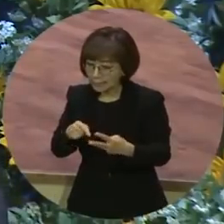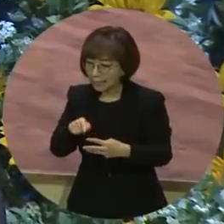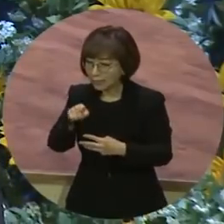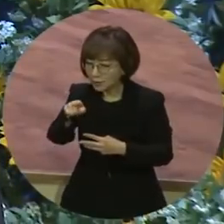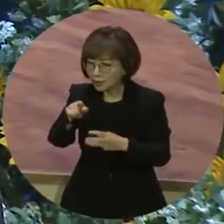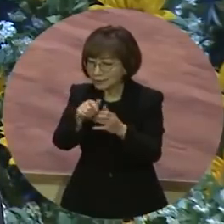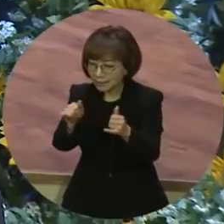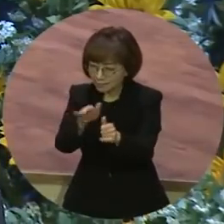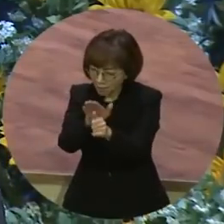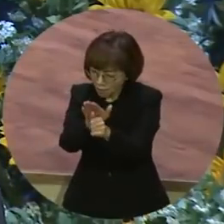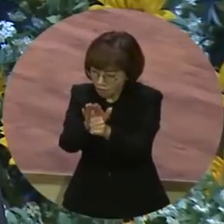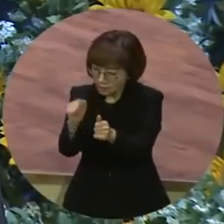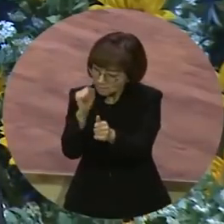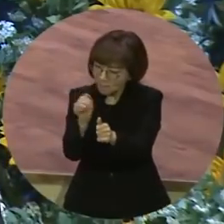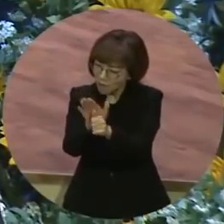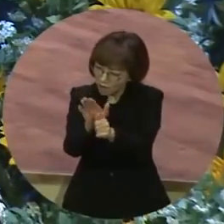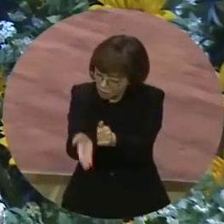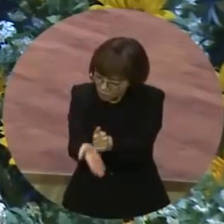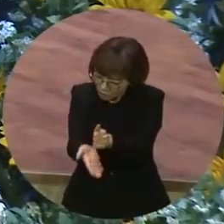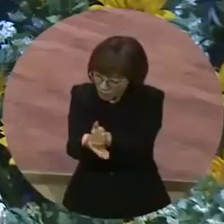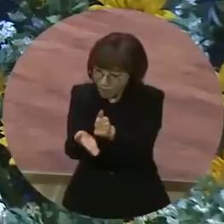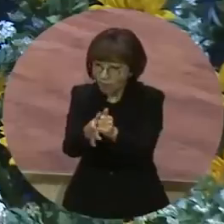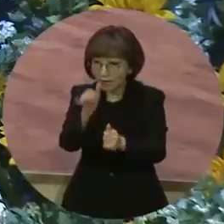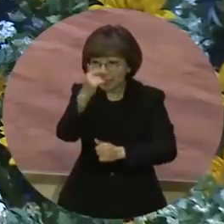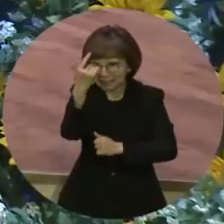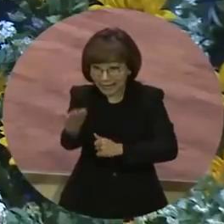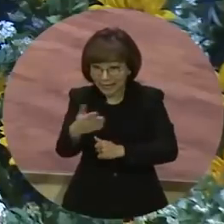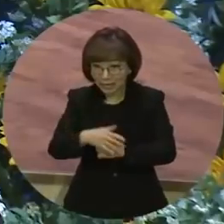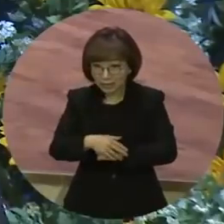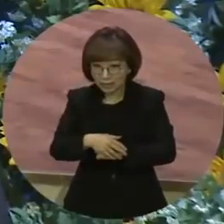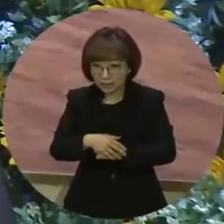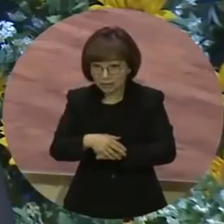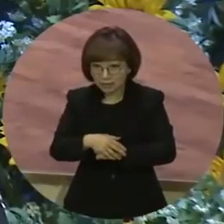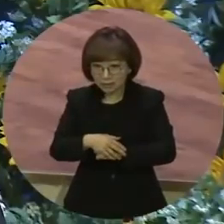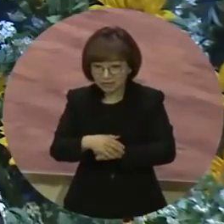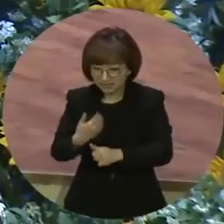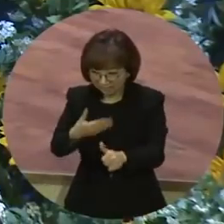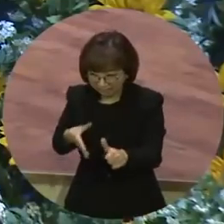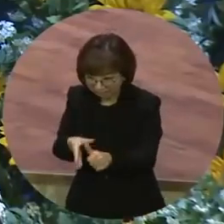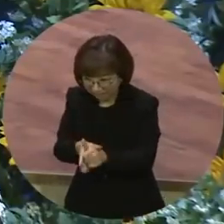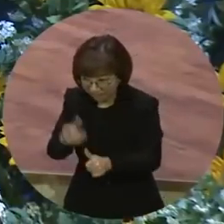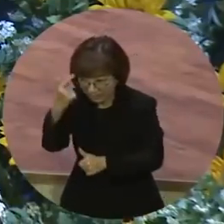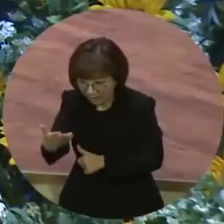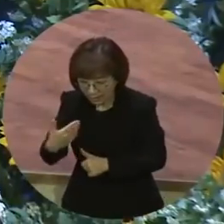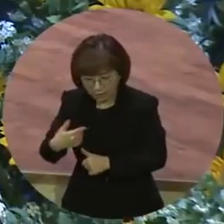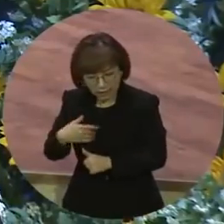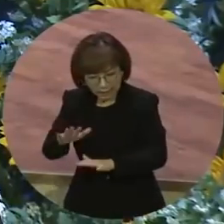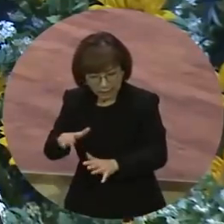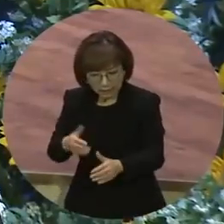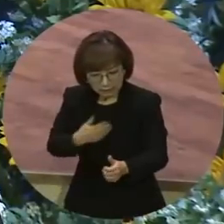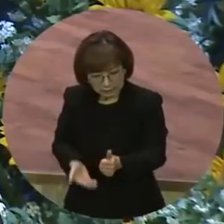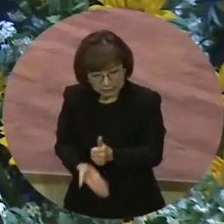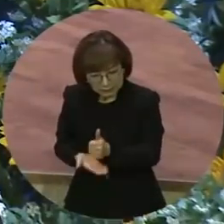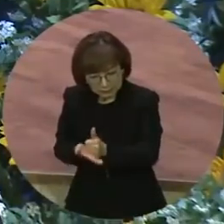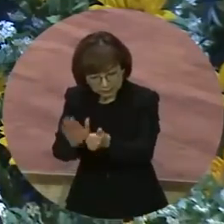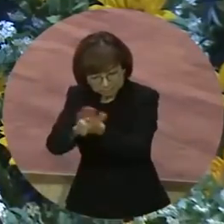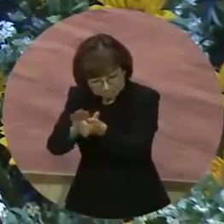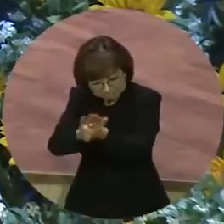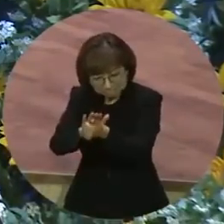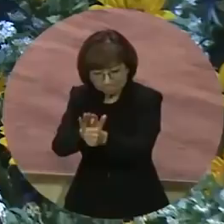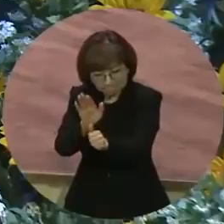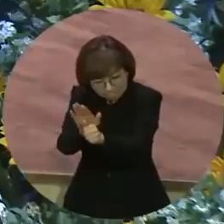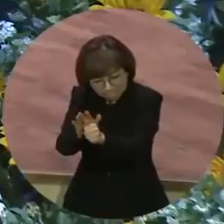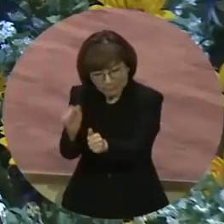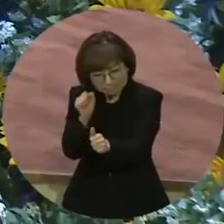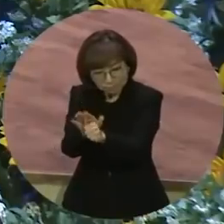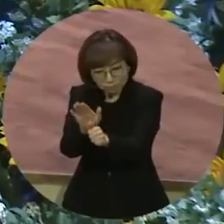상대방을 세워가고 있는가? 세워가고 있는가? 죽이고 있는가? 끌어내리는가? 내가 세워가고 있는가? 사람을 살려주고 세우고